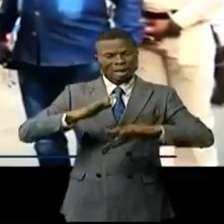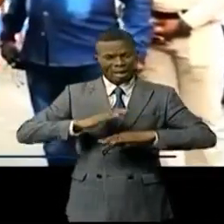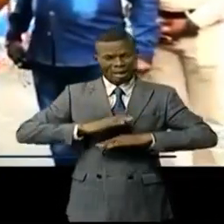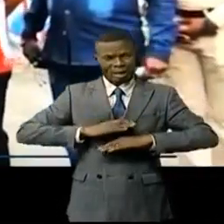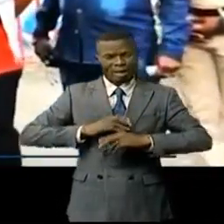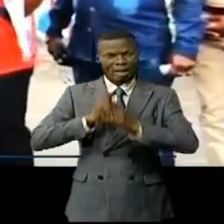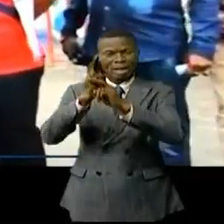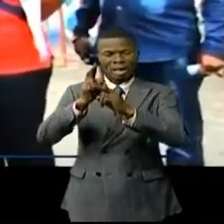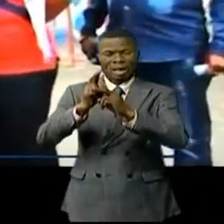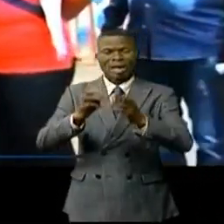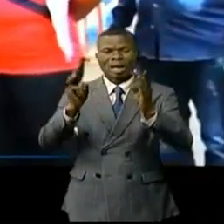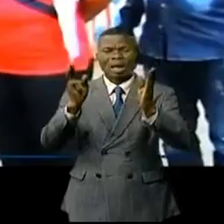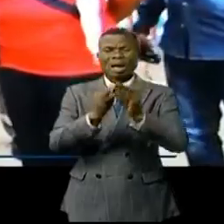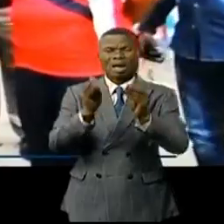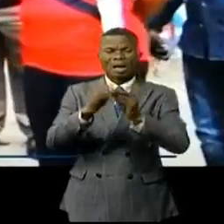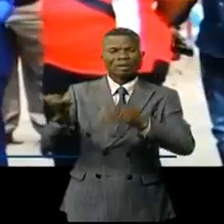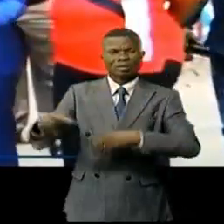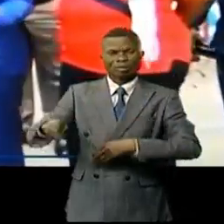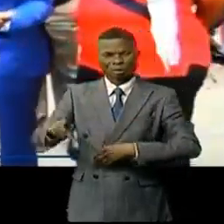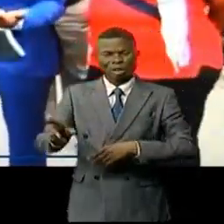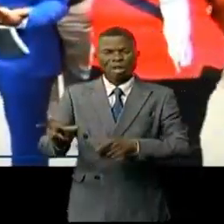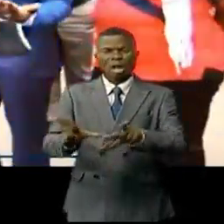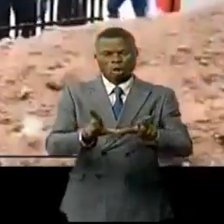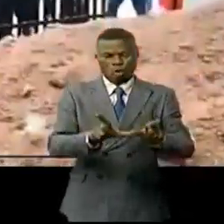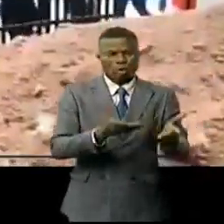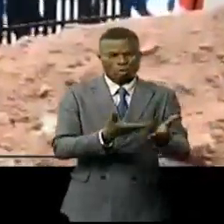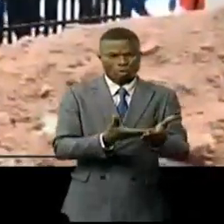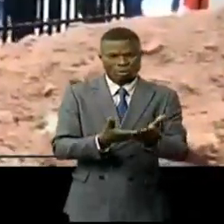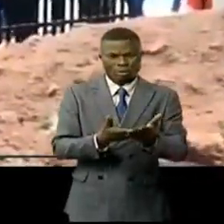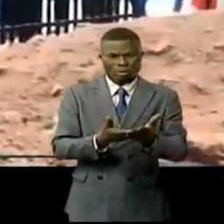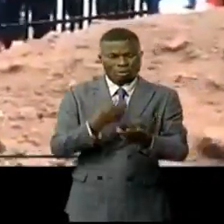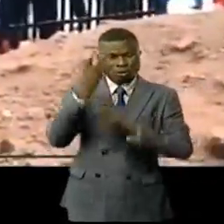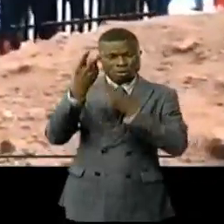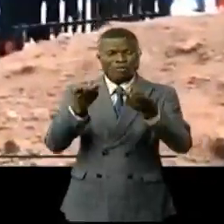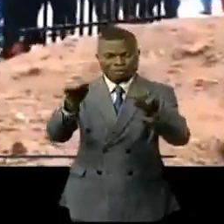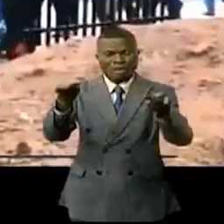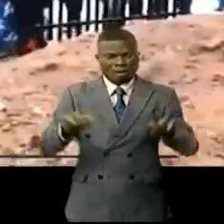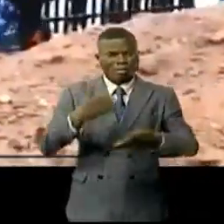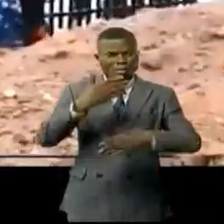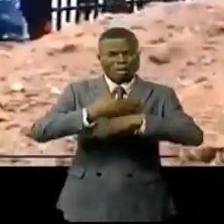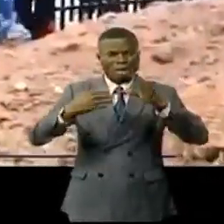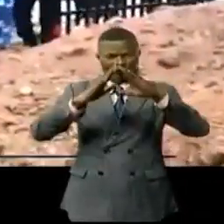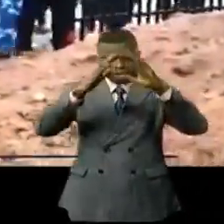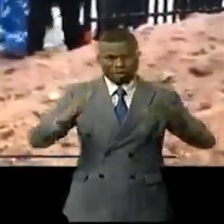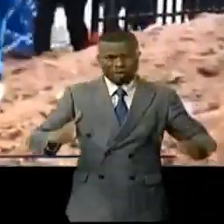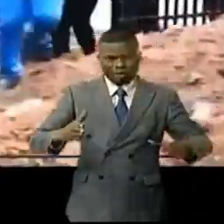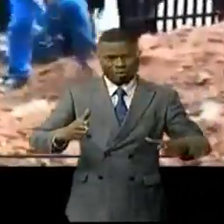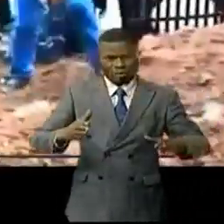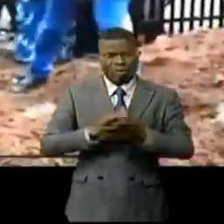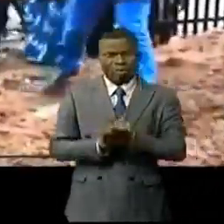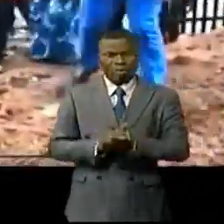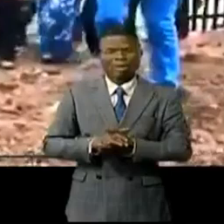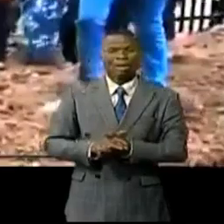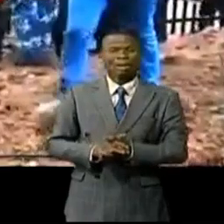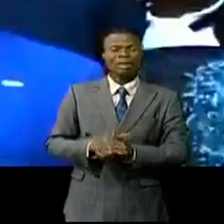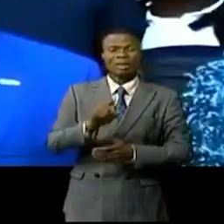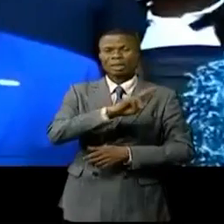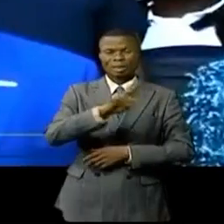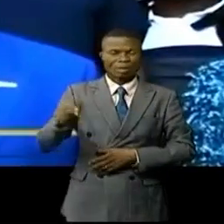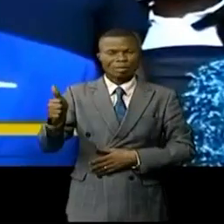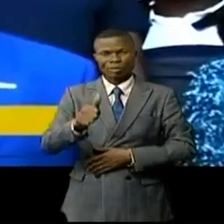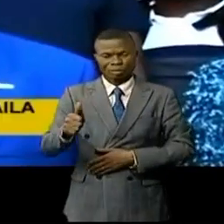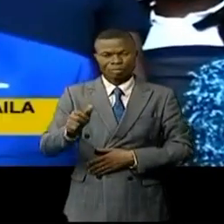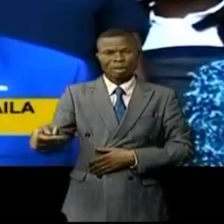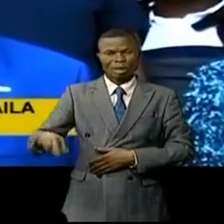de l'Assemblée provinciale de la province de Lualaba qui vient visiter le site ce 18 décembre 2021. La